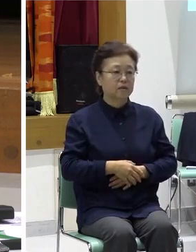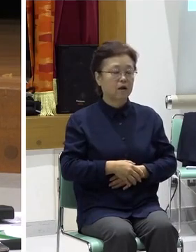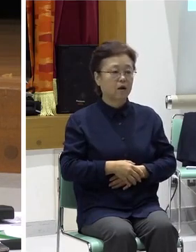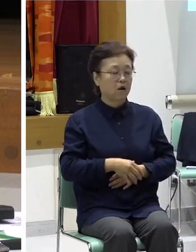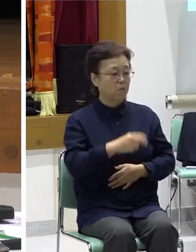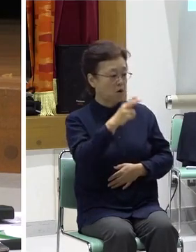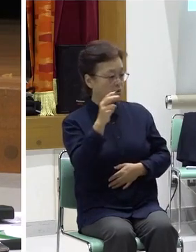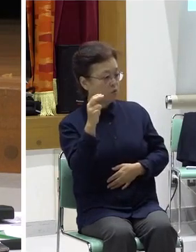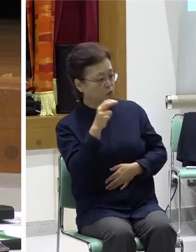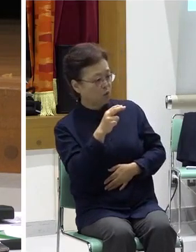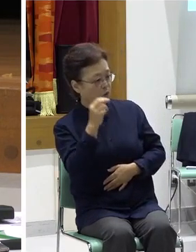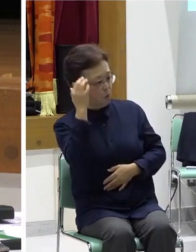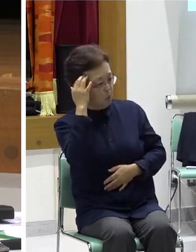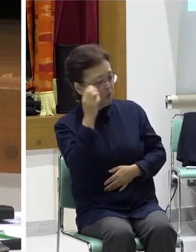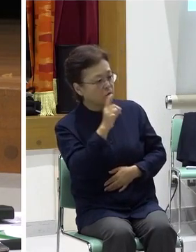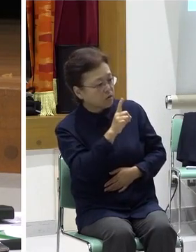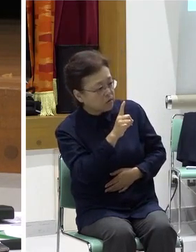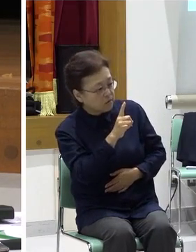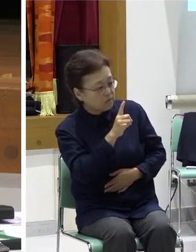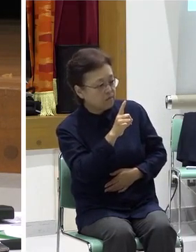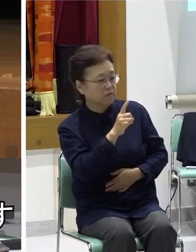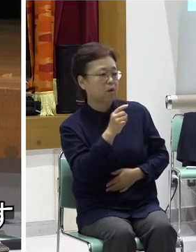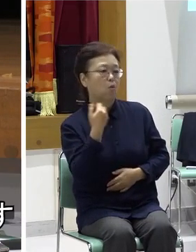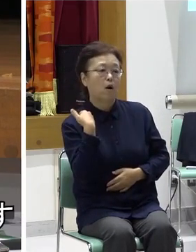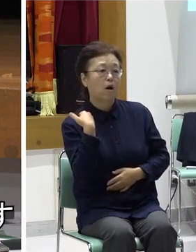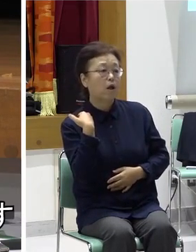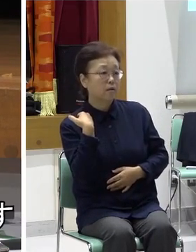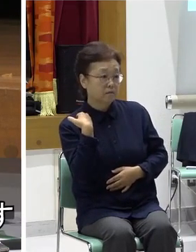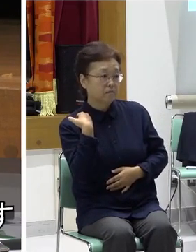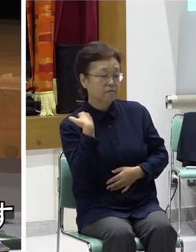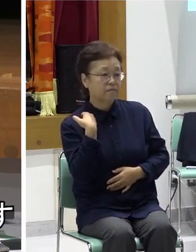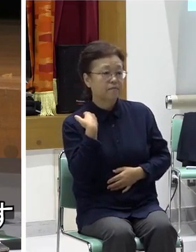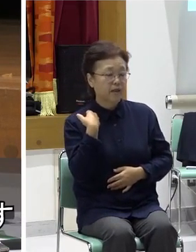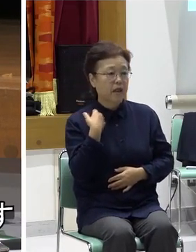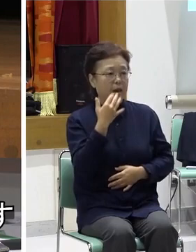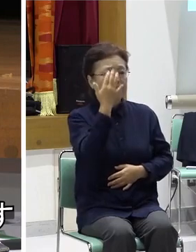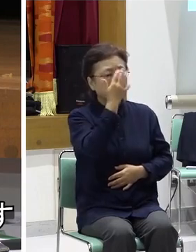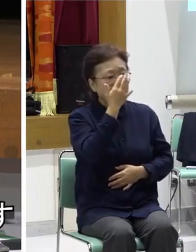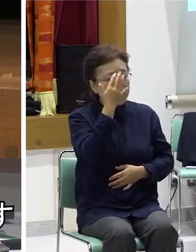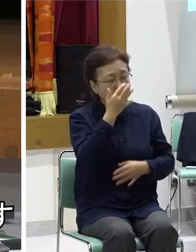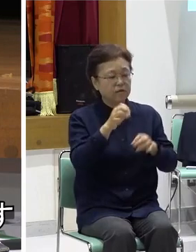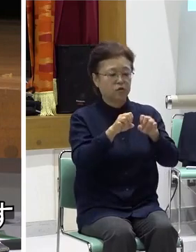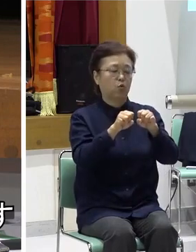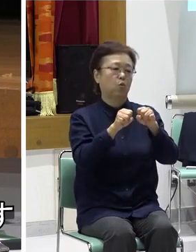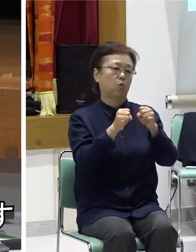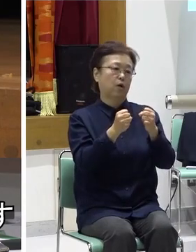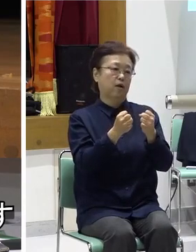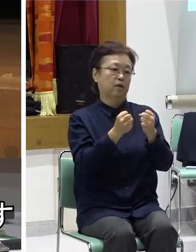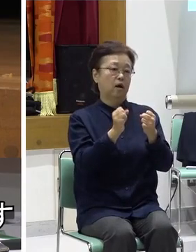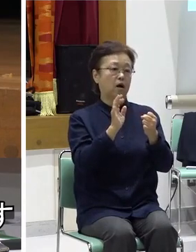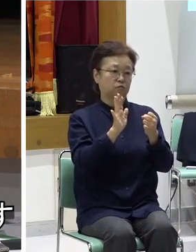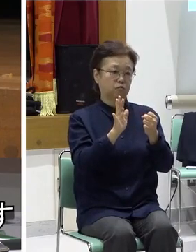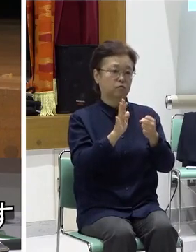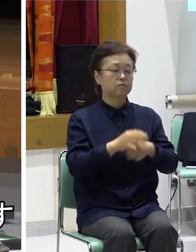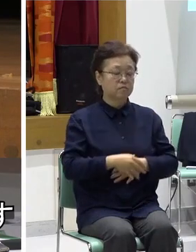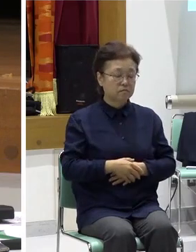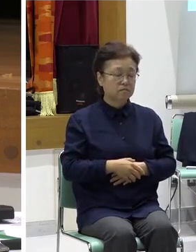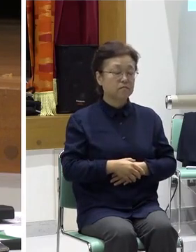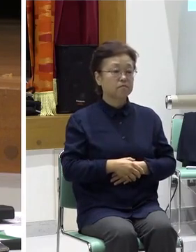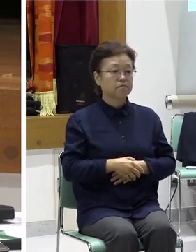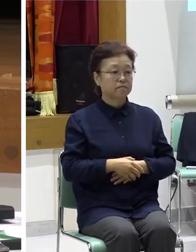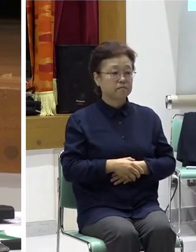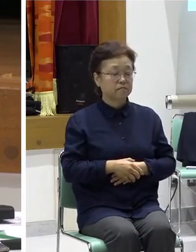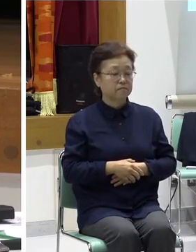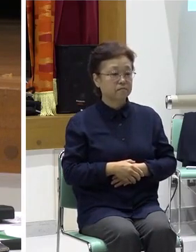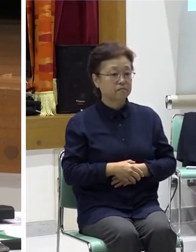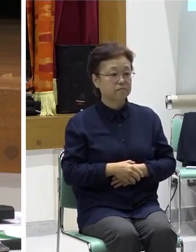ると何が困っているかわからないっていうところで、やっぱり見えない障害となって出てきているのかなっていうのはあります。そ